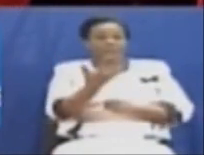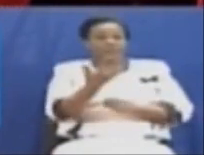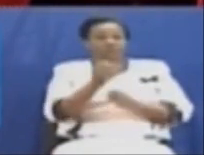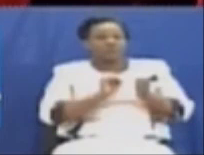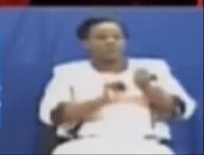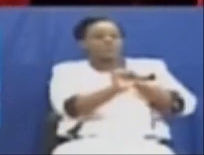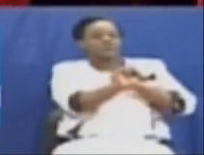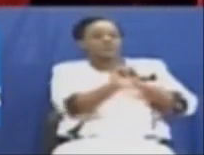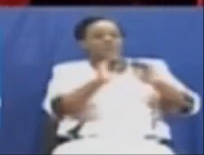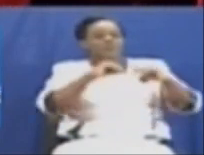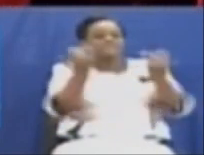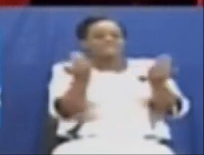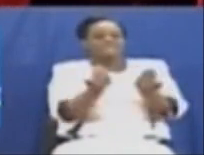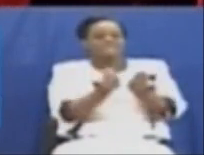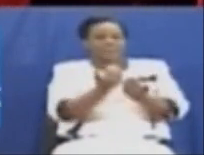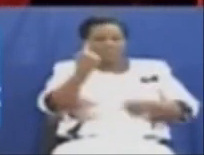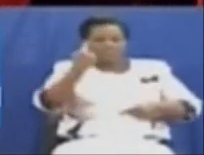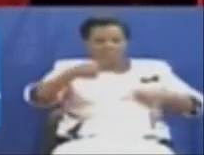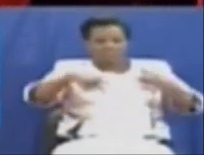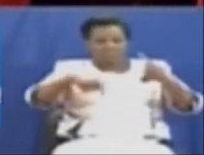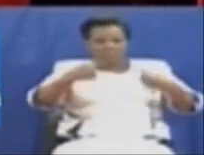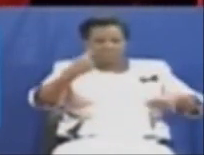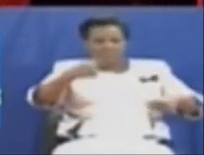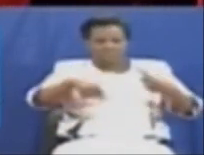mwenyekiti. Katibu,